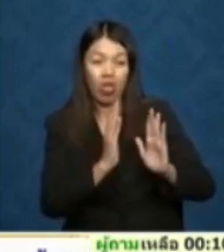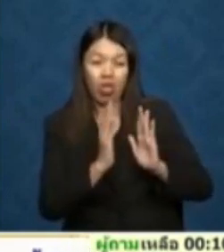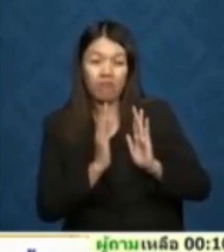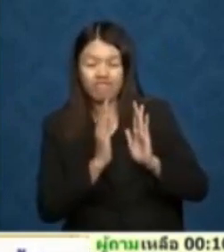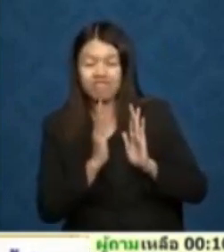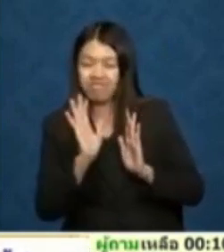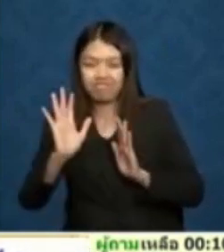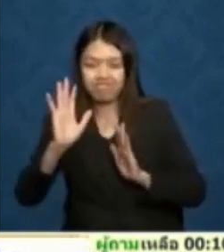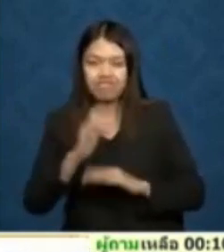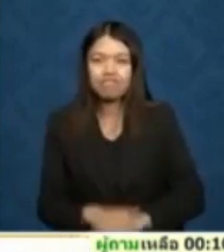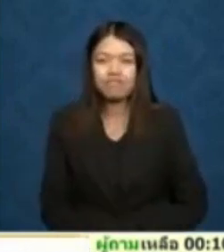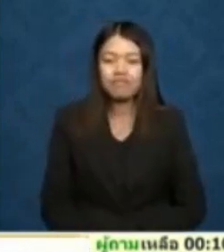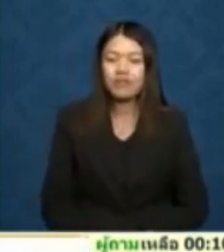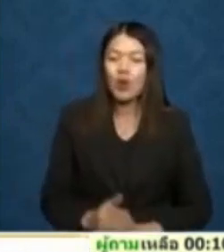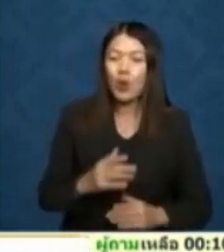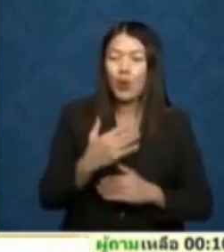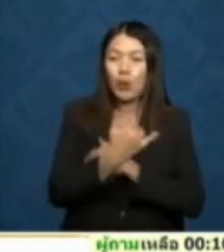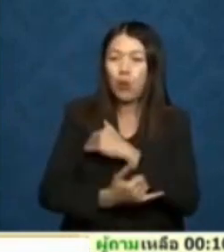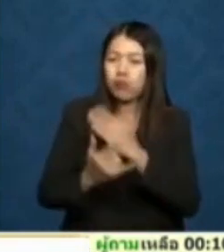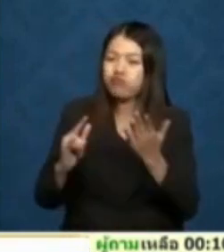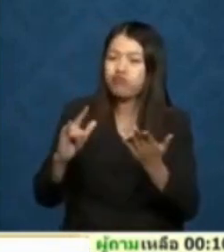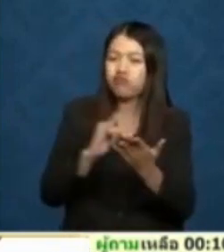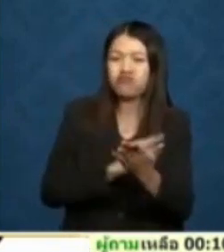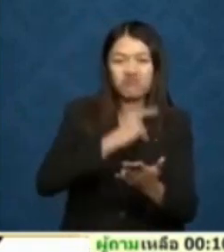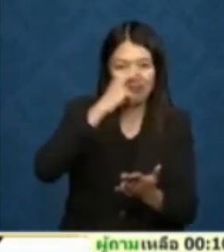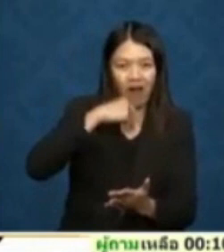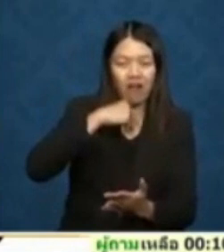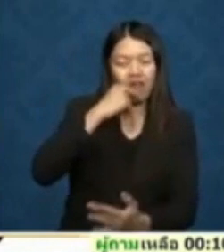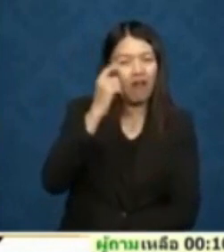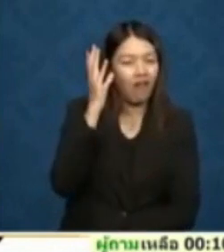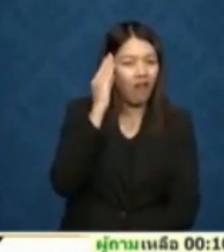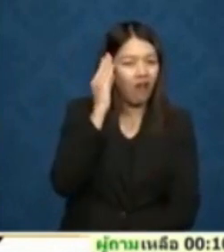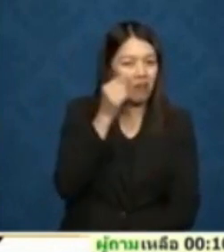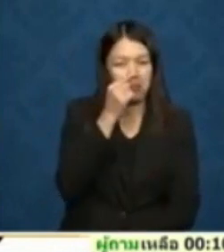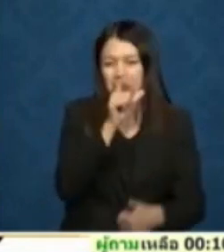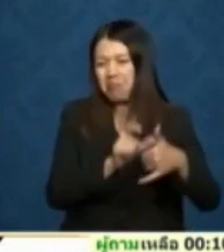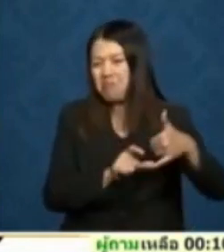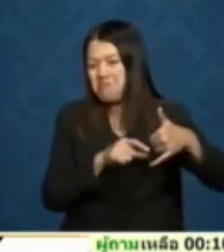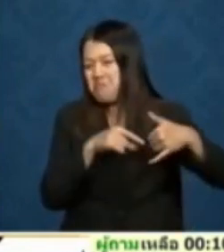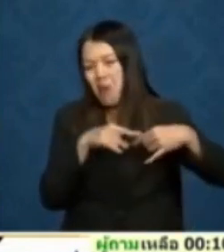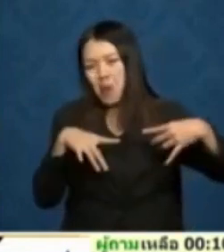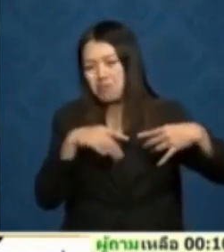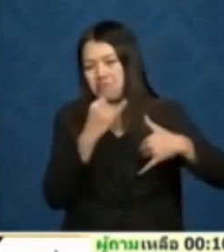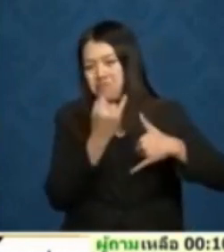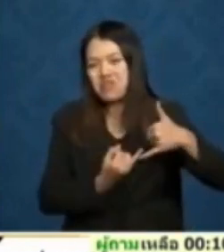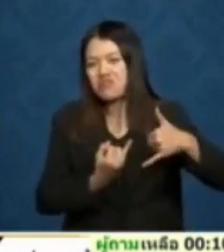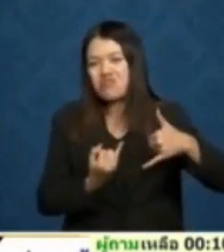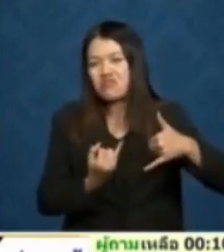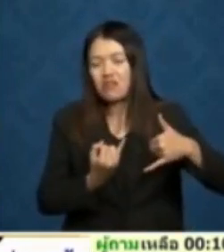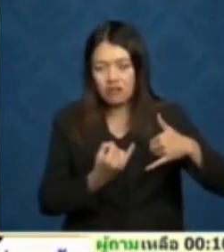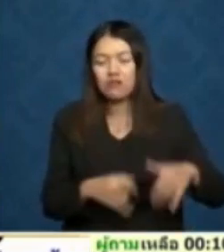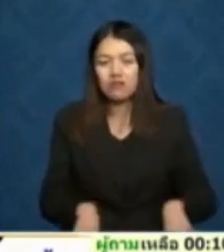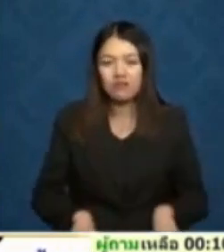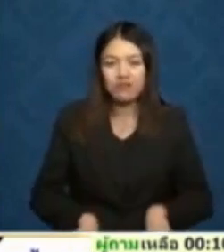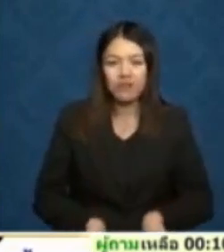ชาติที่มาพำนักอยู่ในประเทศไทยเนี่ยถ้าทำตัวไม่เหมาะสมก็จะถูก